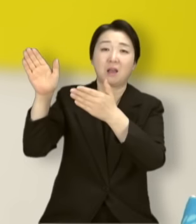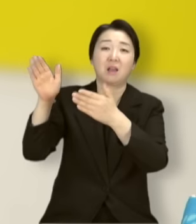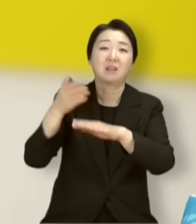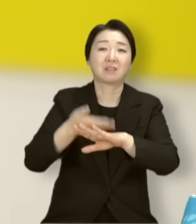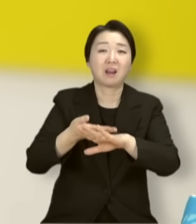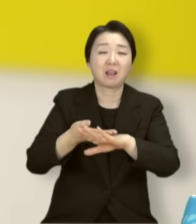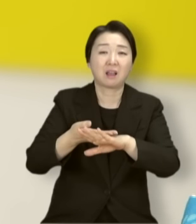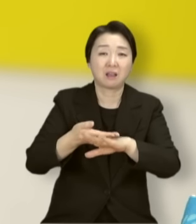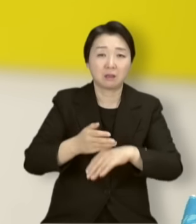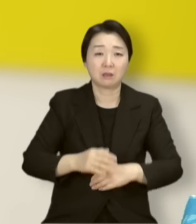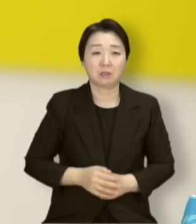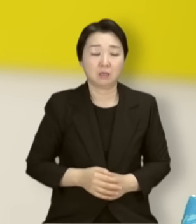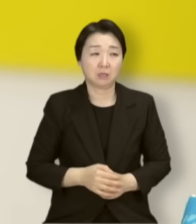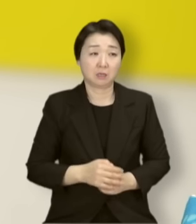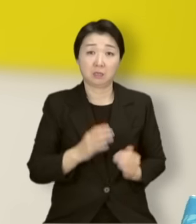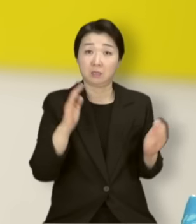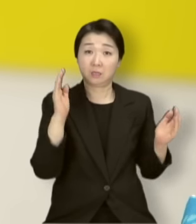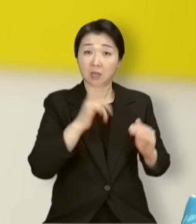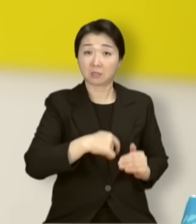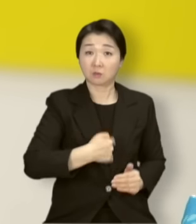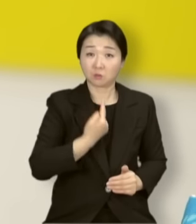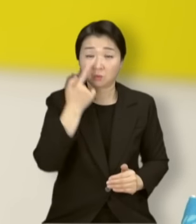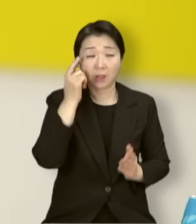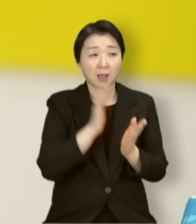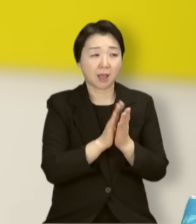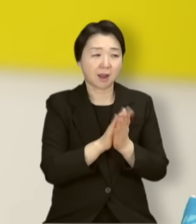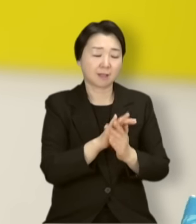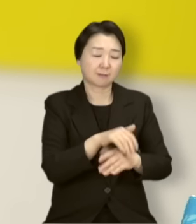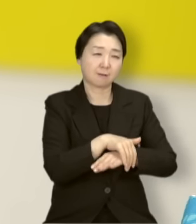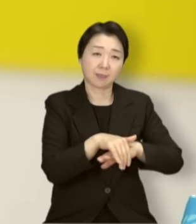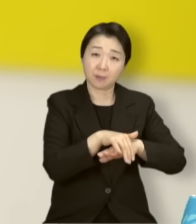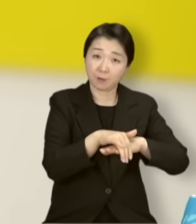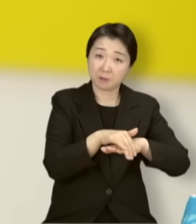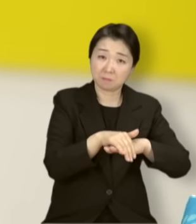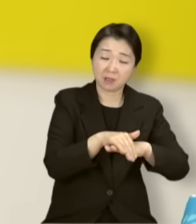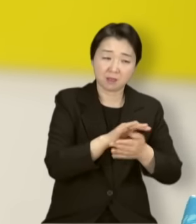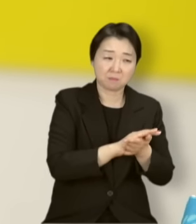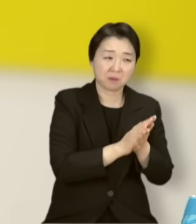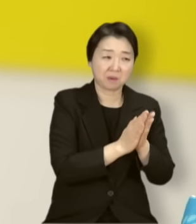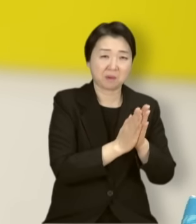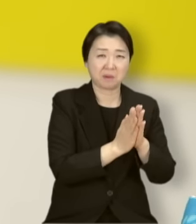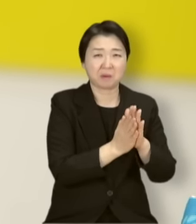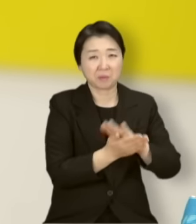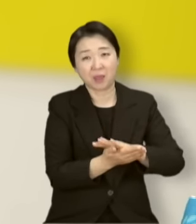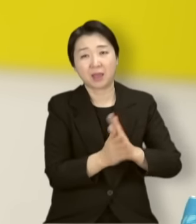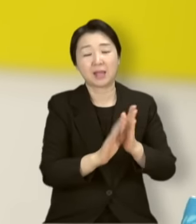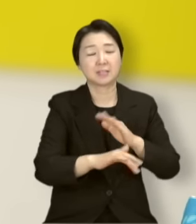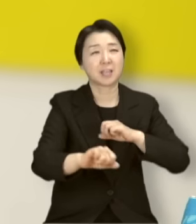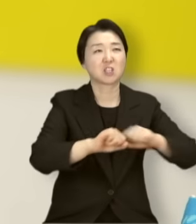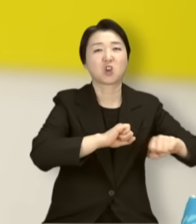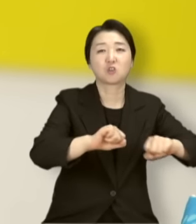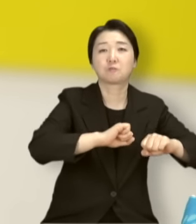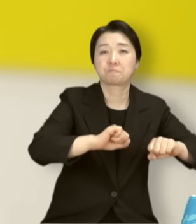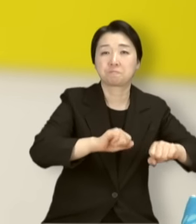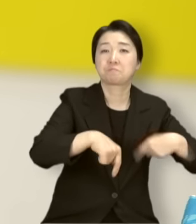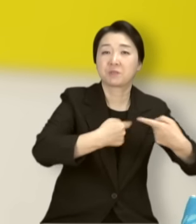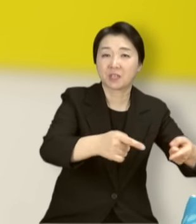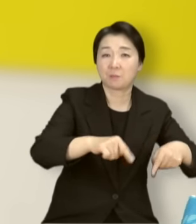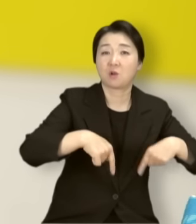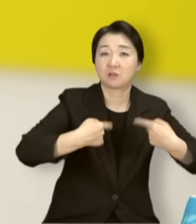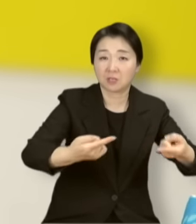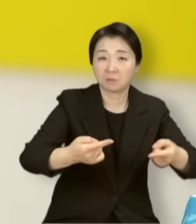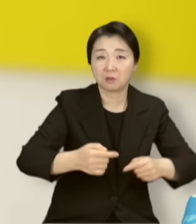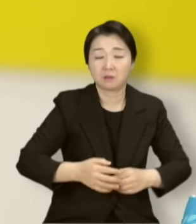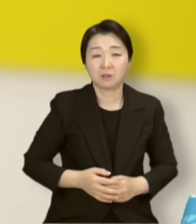그러니까 학생들은 스스로 자기를 설계하고 네. 변화하는 사회에 적극적으로 대응하고 그러다